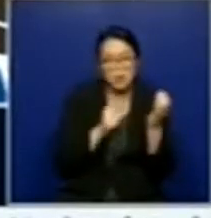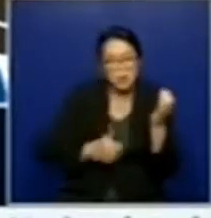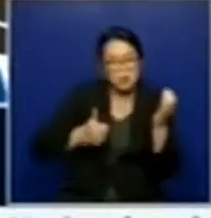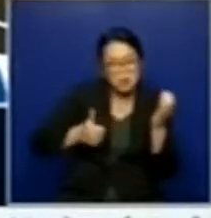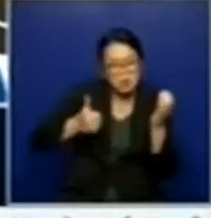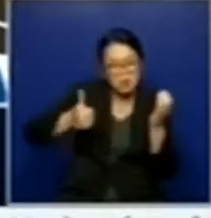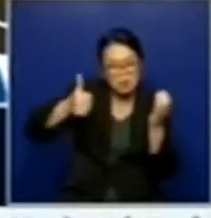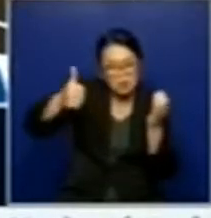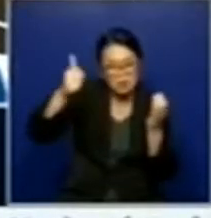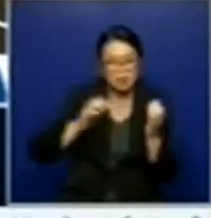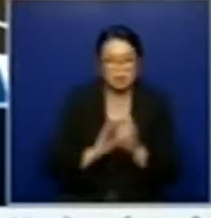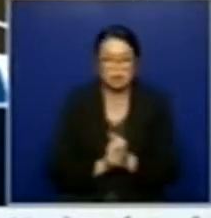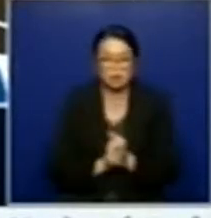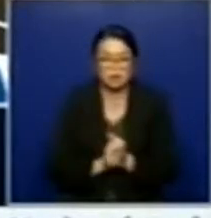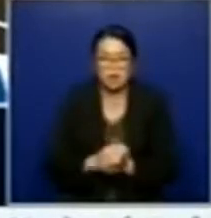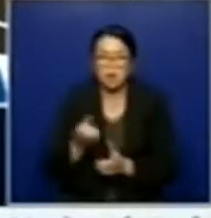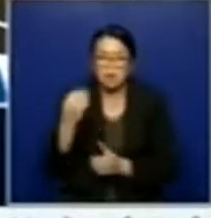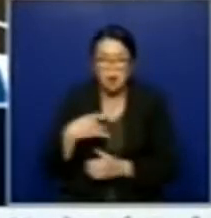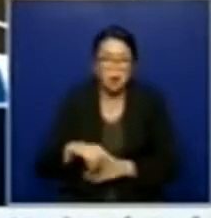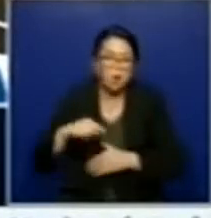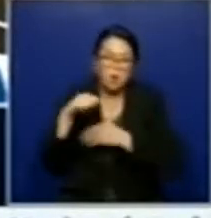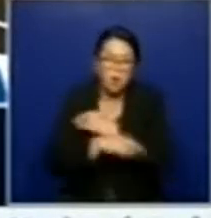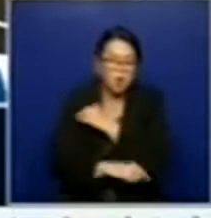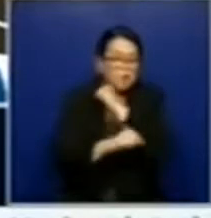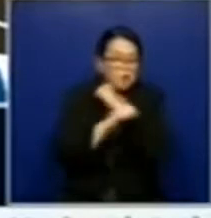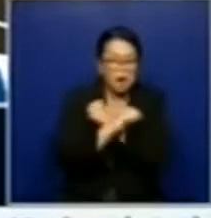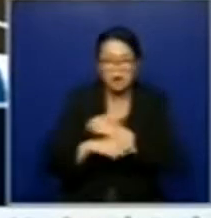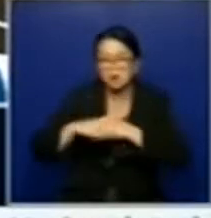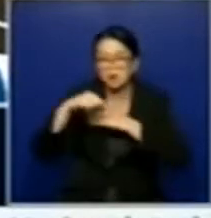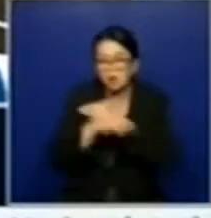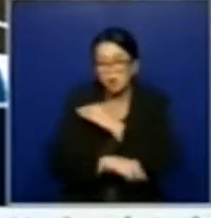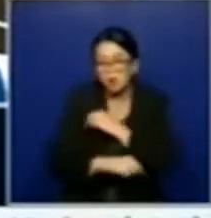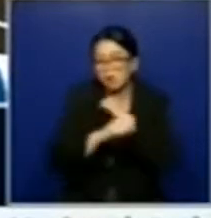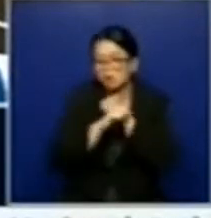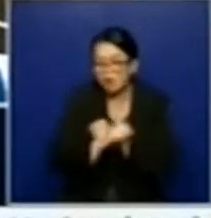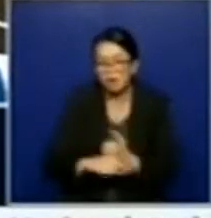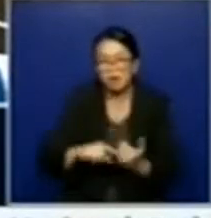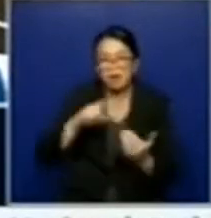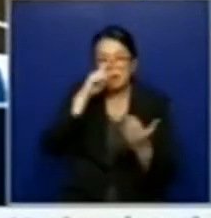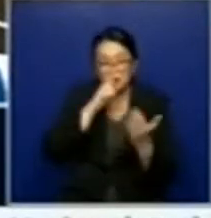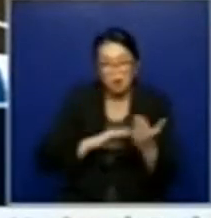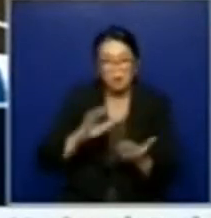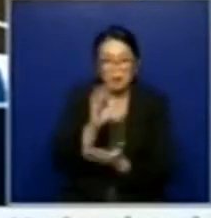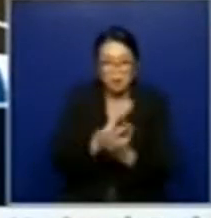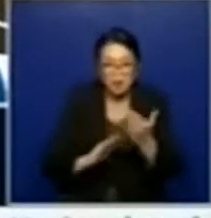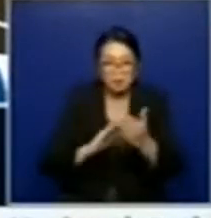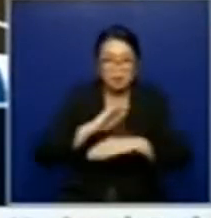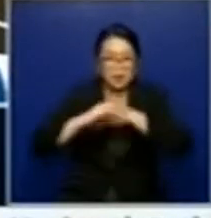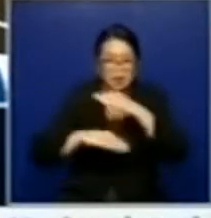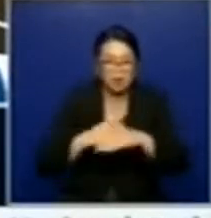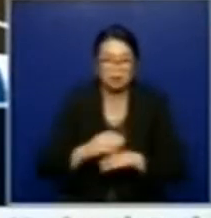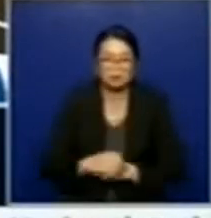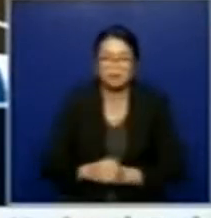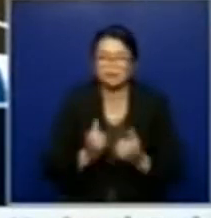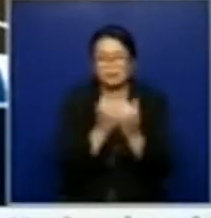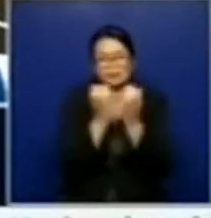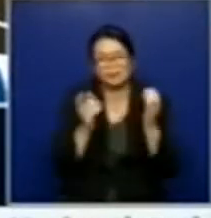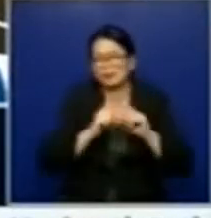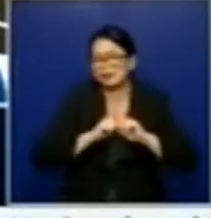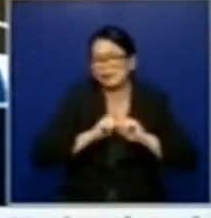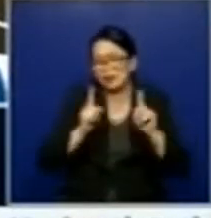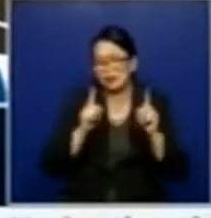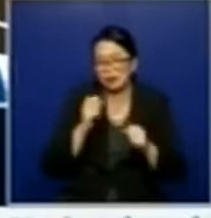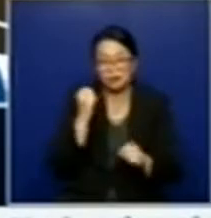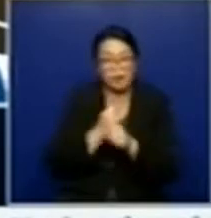ย่าอ้างว่าต้องใช้ปราบคอร์รัปชันอย่าอ้างว่าต้องใช้ปฏิรูปประเทศเพราะมันไม่ใช่ครับรัฐธรรมนูญ60มันไม่ได้ทําเรื่องพวกนั้นนะมันทําไม่ได้ด้วย